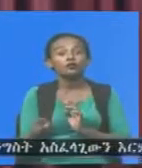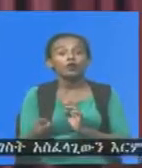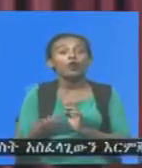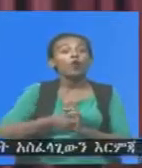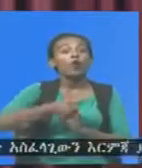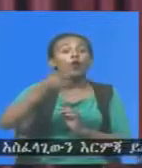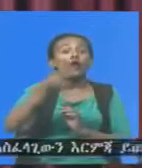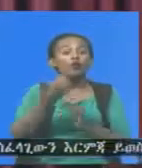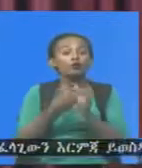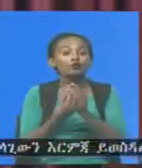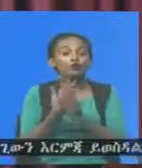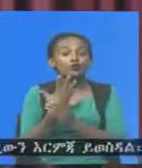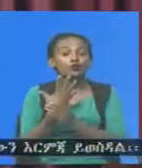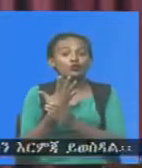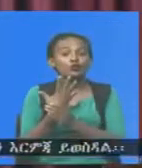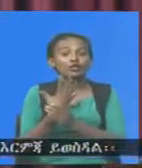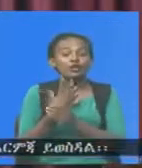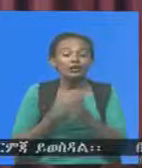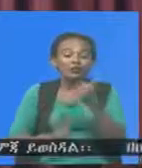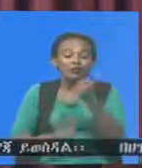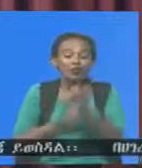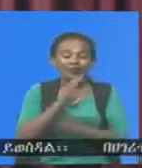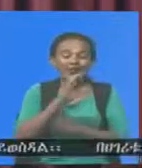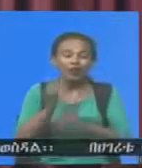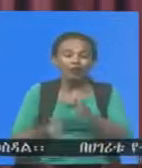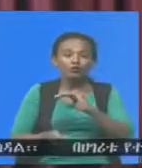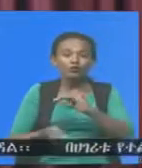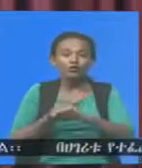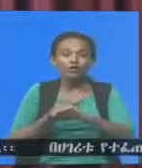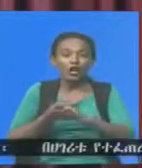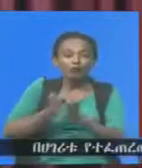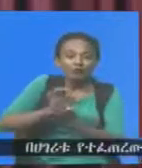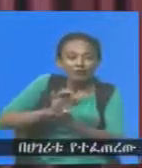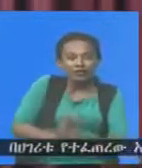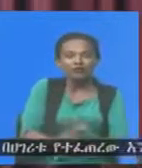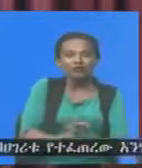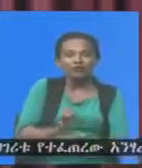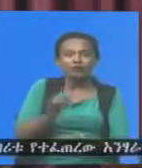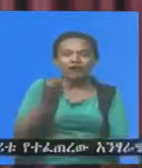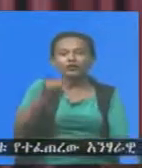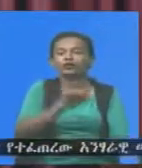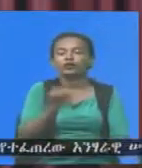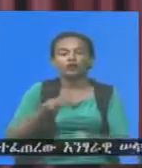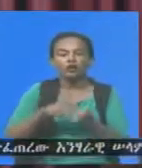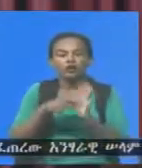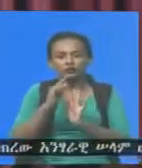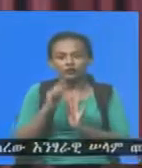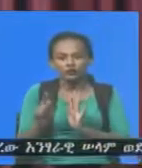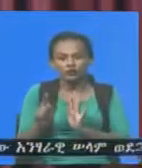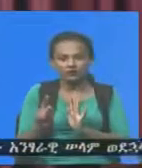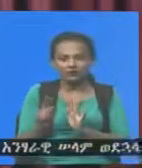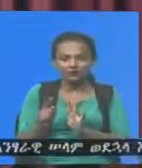ዋናው ሶርሱን በሚያጠቃና ሙስናን በሚደፈጥጥ አግባብ ይሄን አይደለም ማለት ነው።